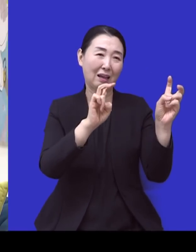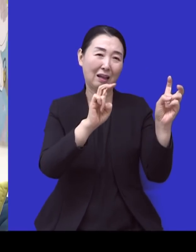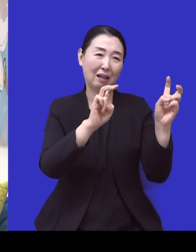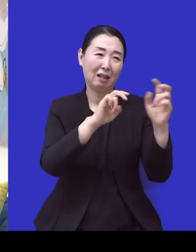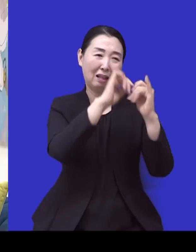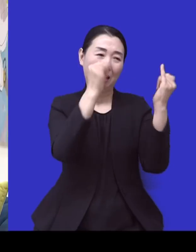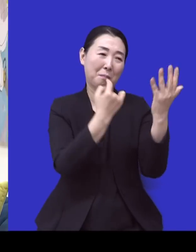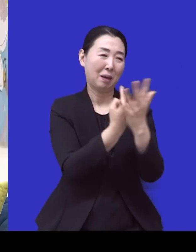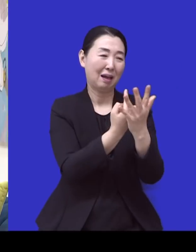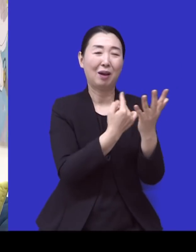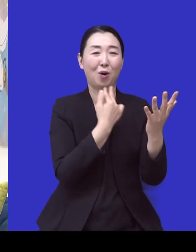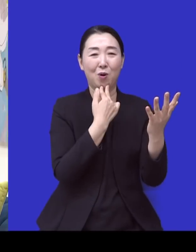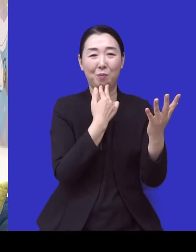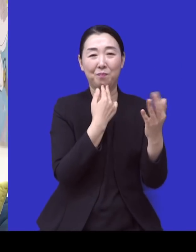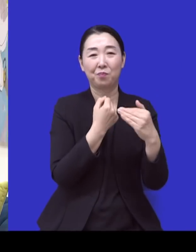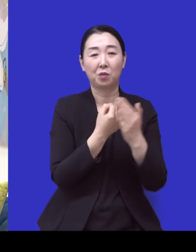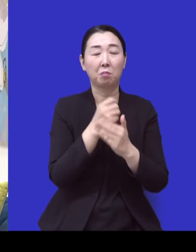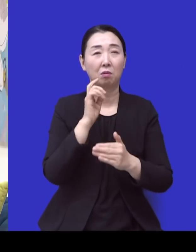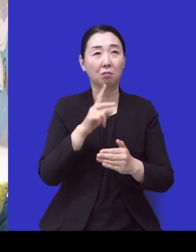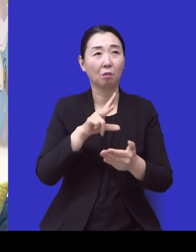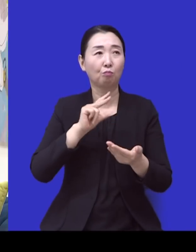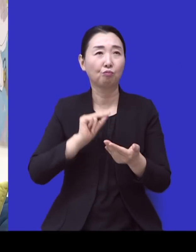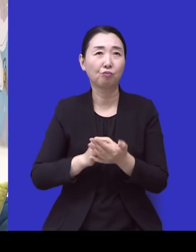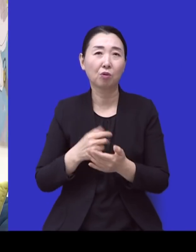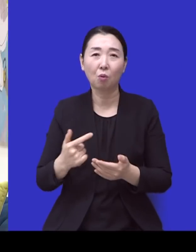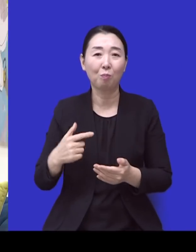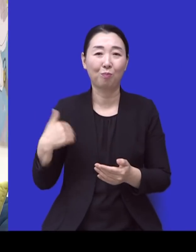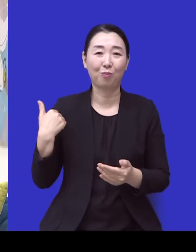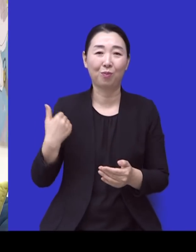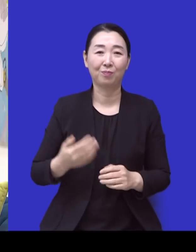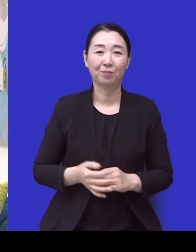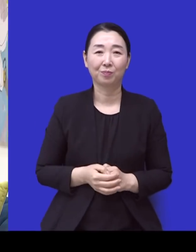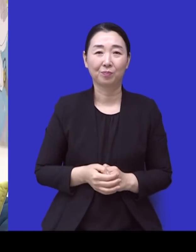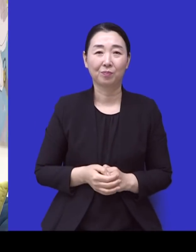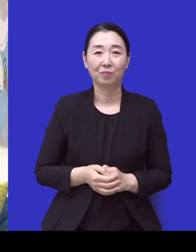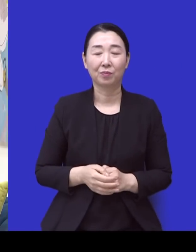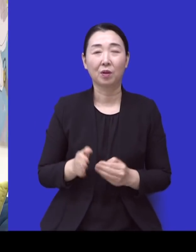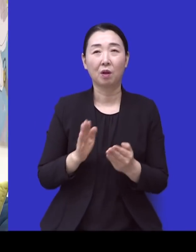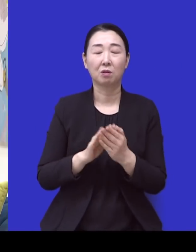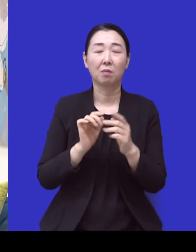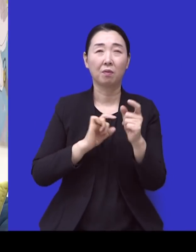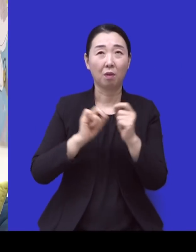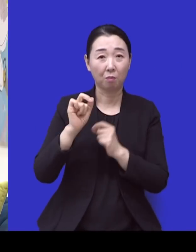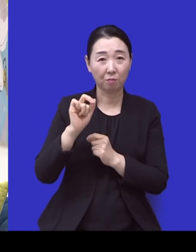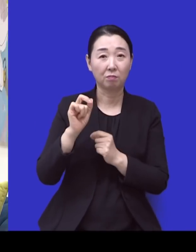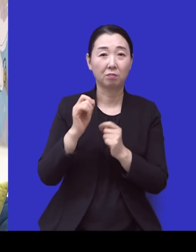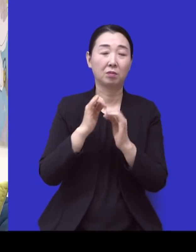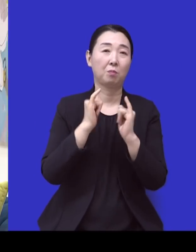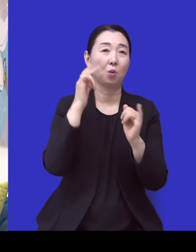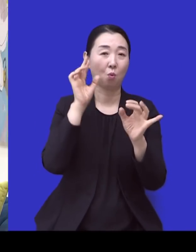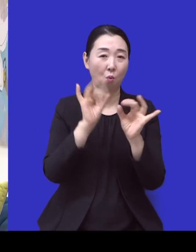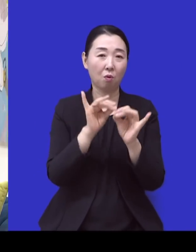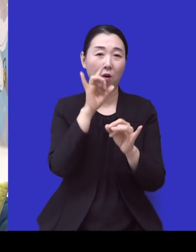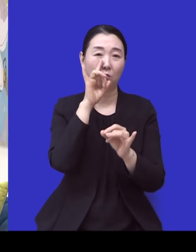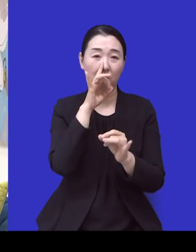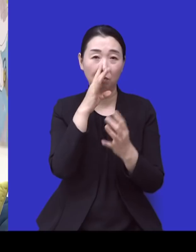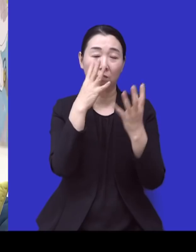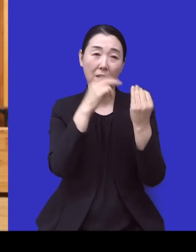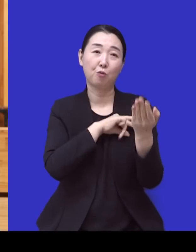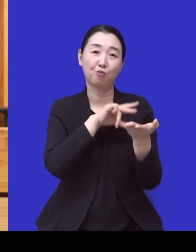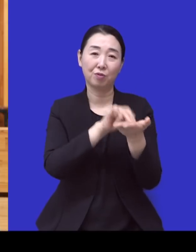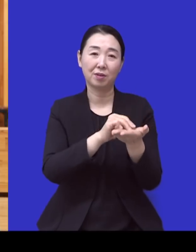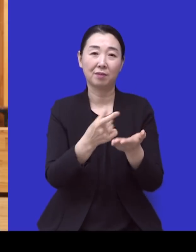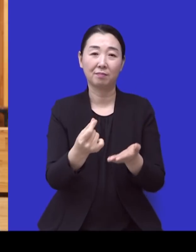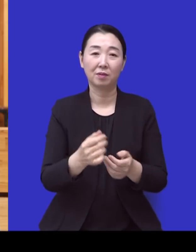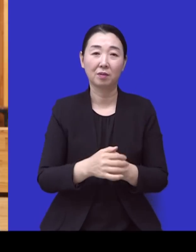아, 조직생활. 네네. 예. 그래가지고 이게 그렇게 큰 문제인지 몰랐는데 예. 굉장히 많은 분들이 공감하시고 되게 궁금했던 주제였던